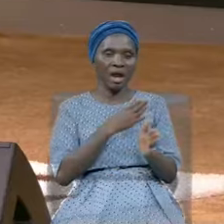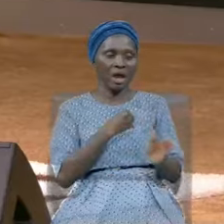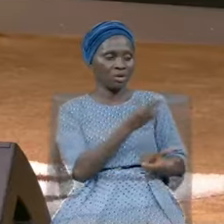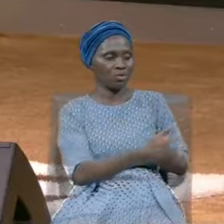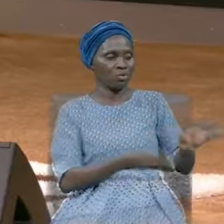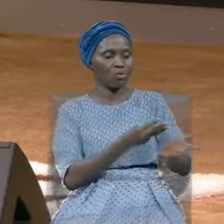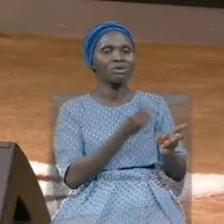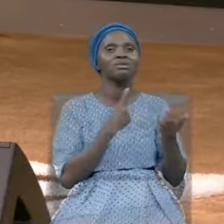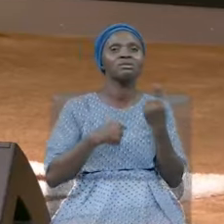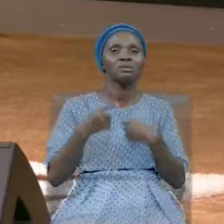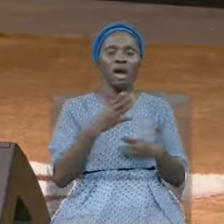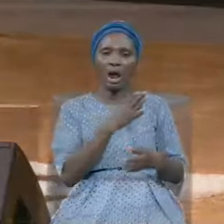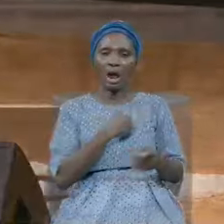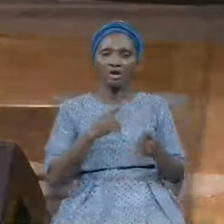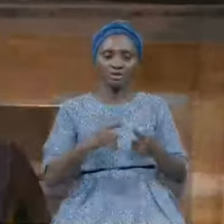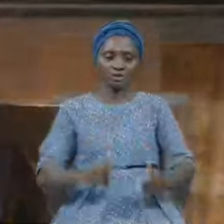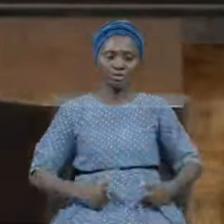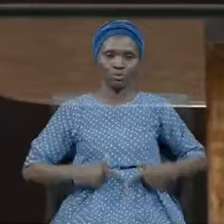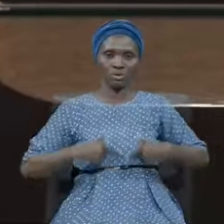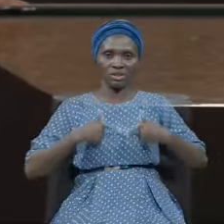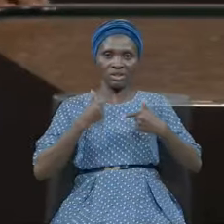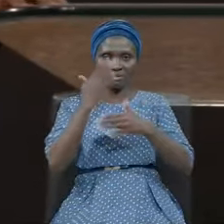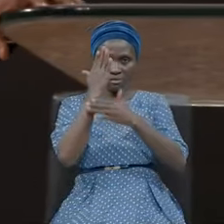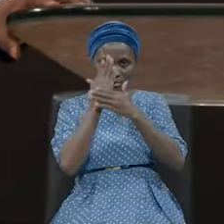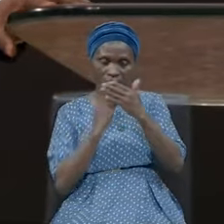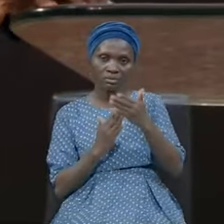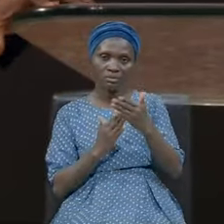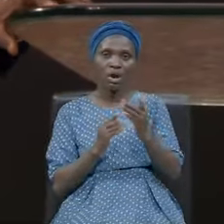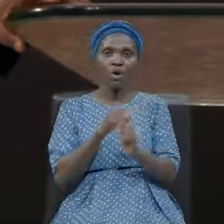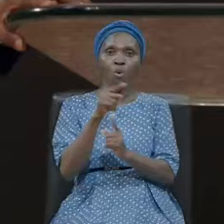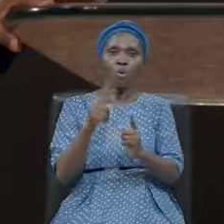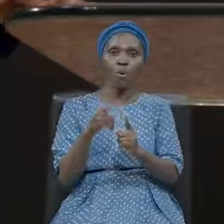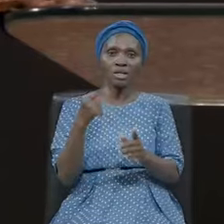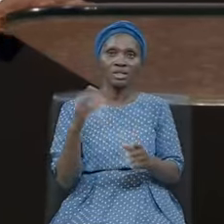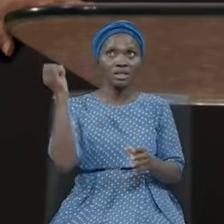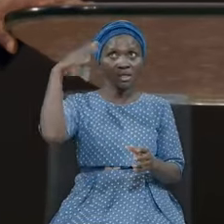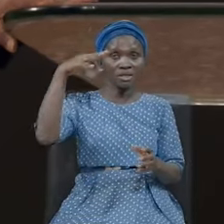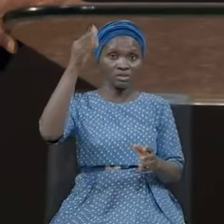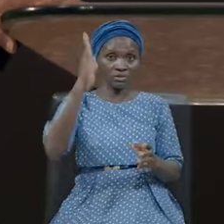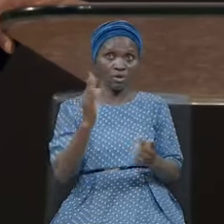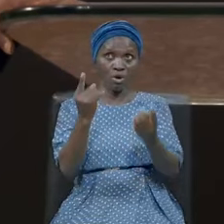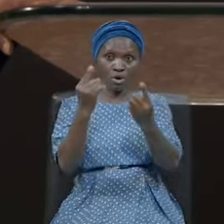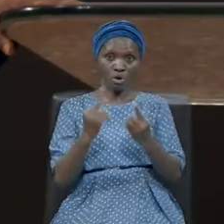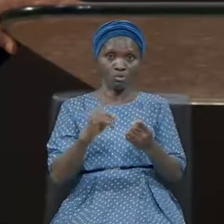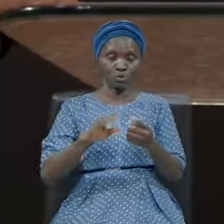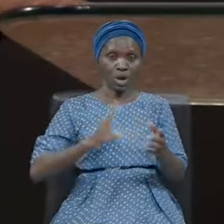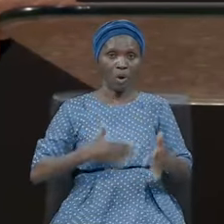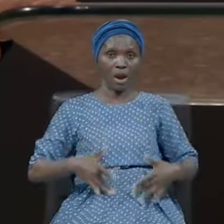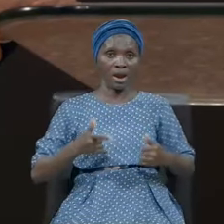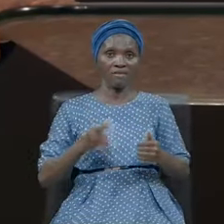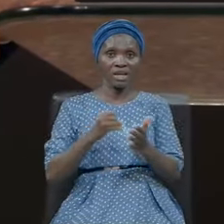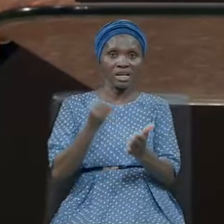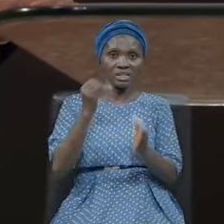sagesse, voire la grâce de Dieu. Quand cela entre dans notre vie, dans notre cœur, elle nous enseigne. Elle